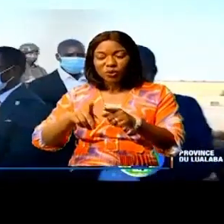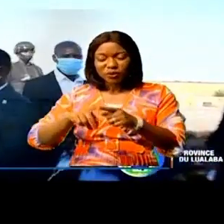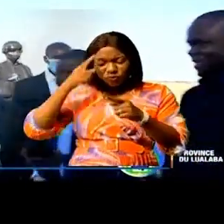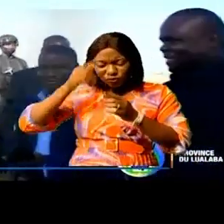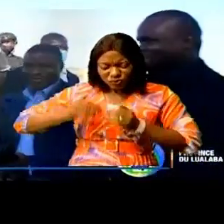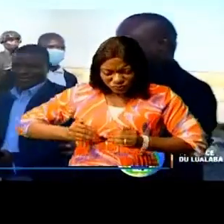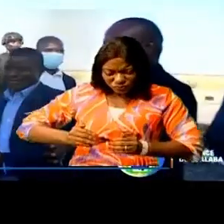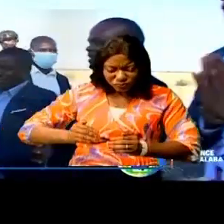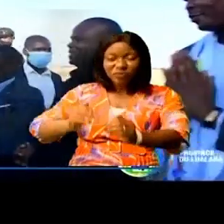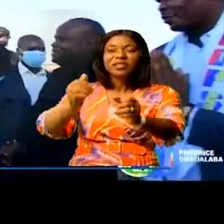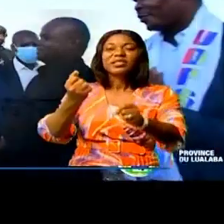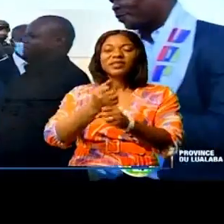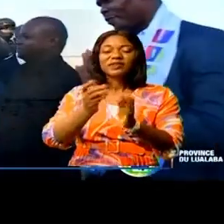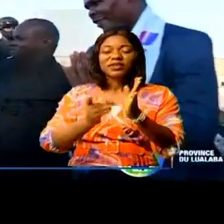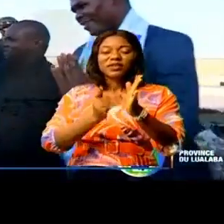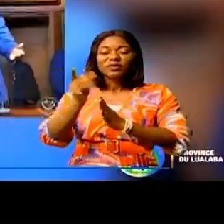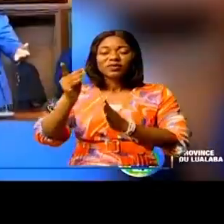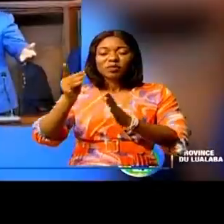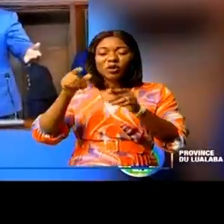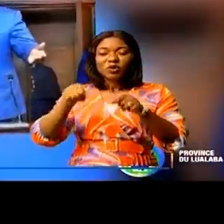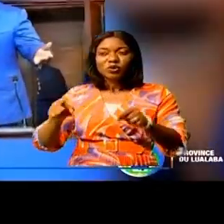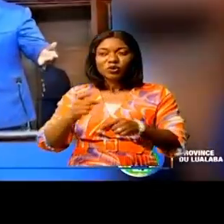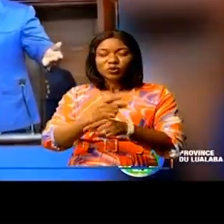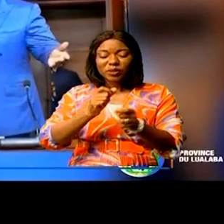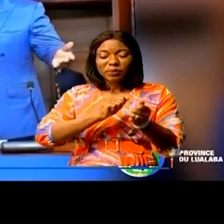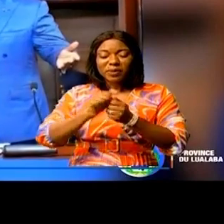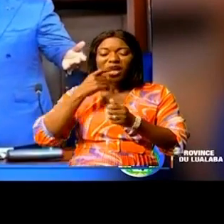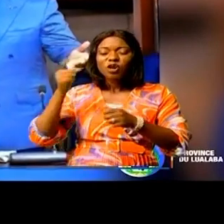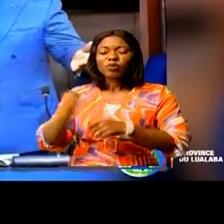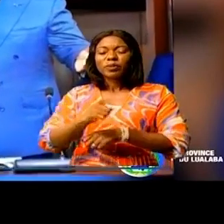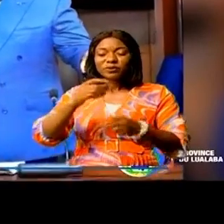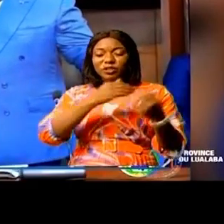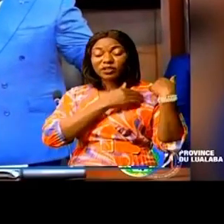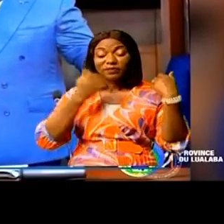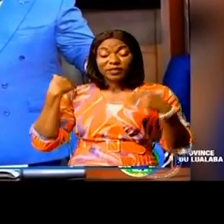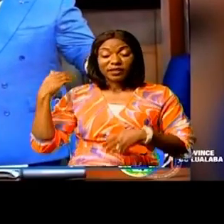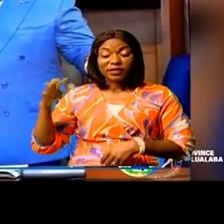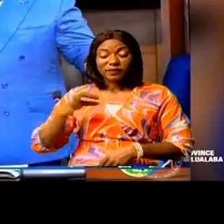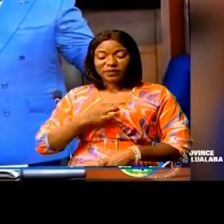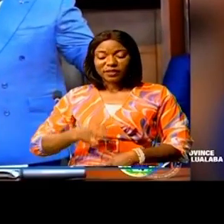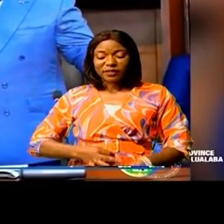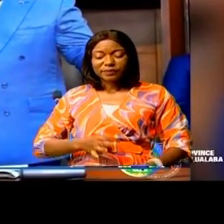poursuivre l'élan de développement tel que voulu par le chef de l'État, Félix Tshisekedi Tshilombo.